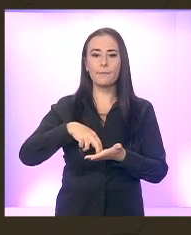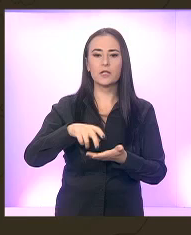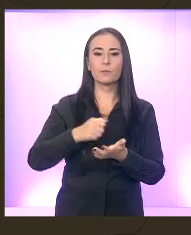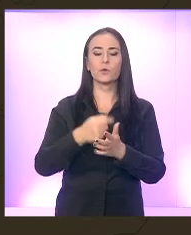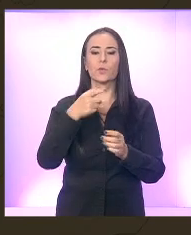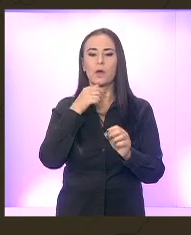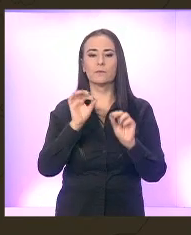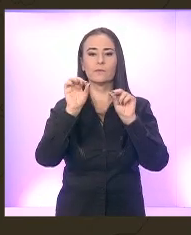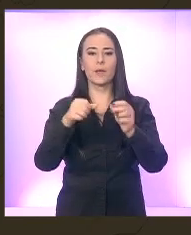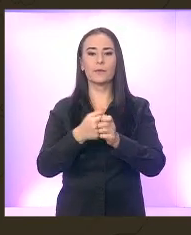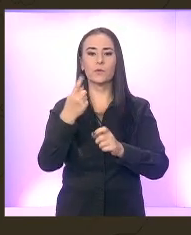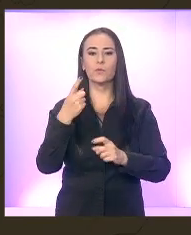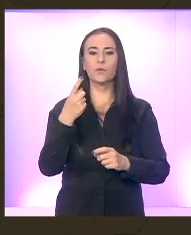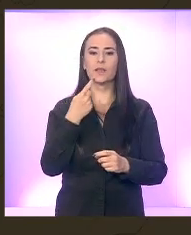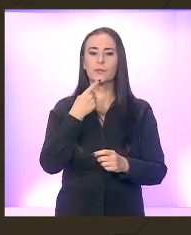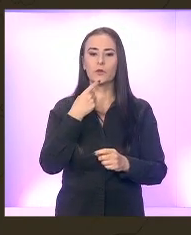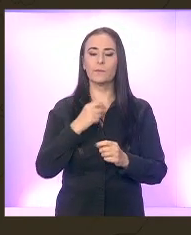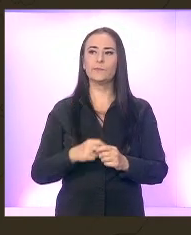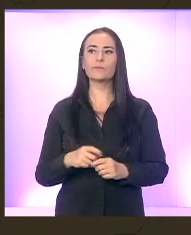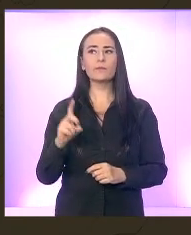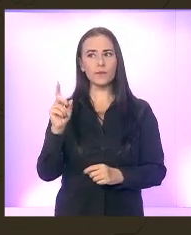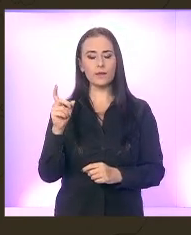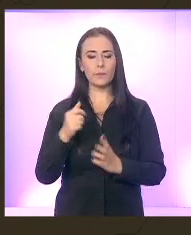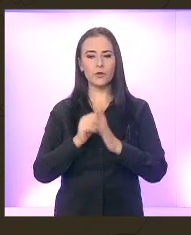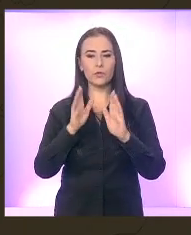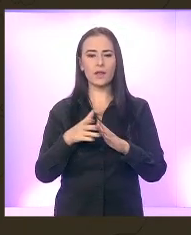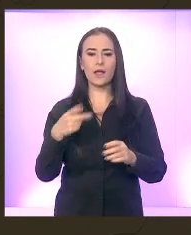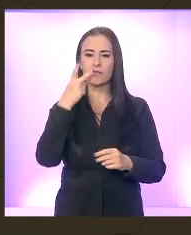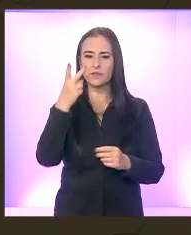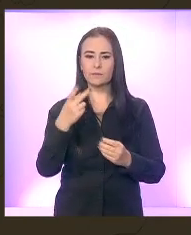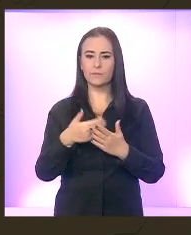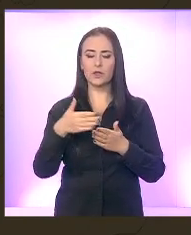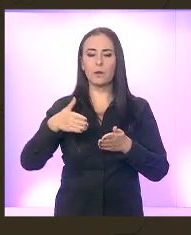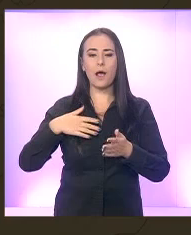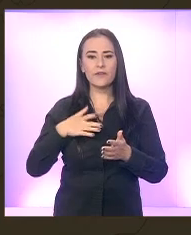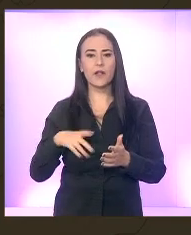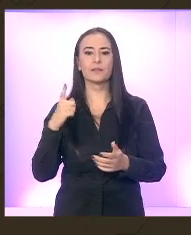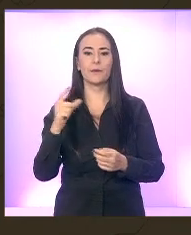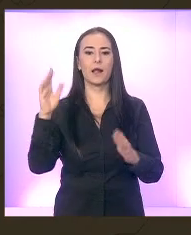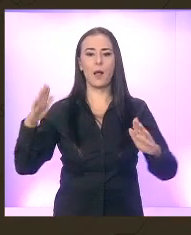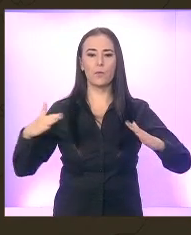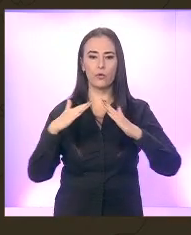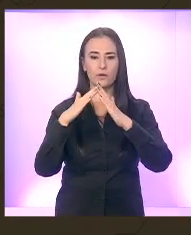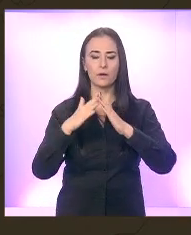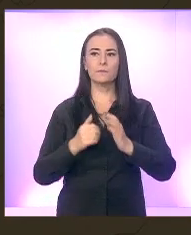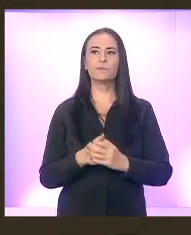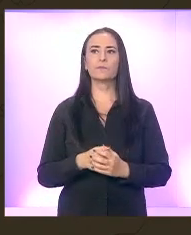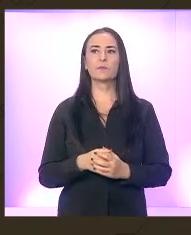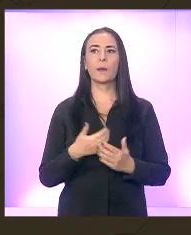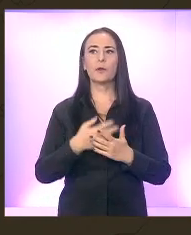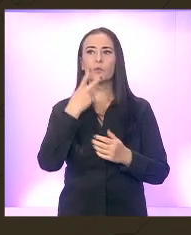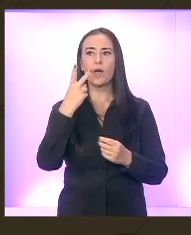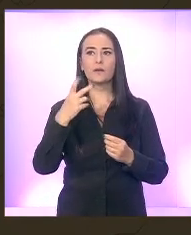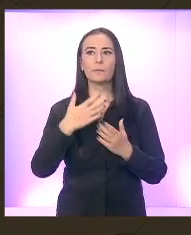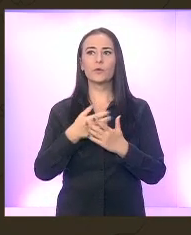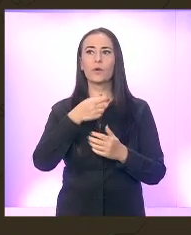spunem, între Brașov și Sighișoara pe doar 120 de kilometri. Pot să dau și un exemplu. Iarna, de obicei, dacă vreau să merg la munte, de obicei iau trenul